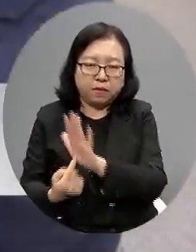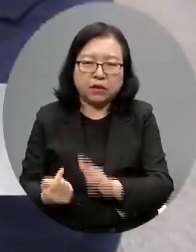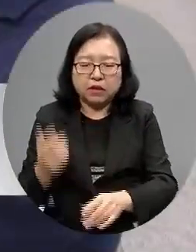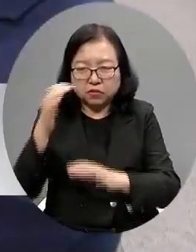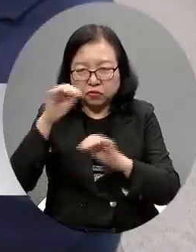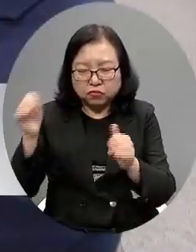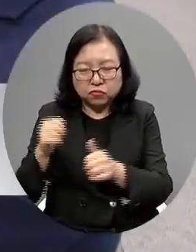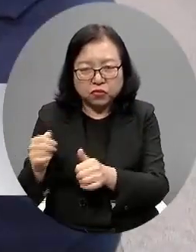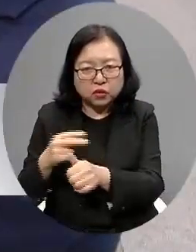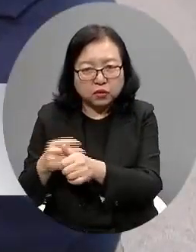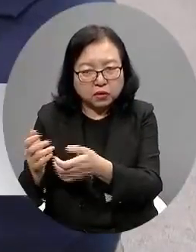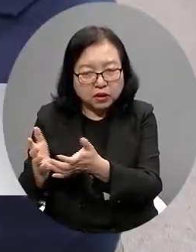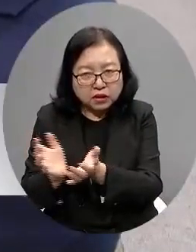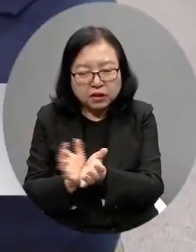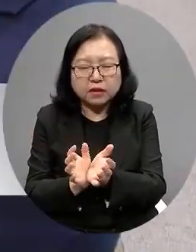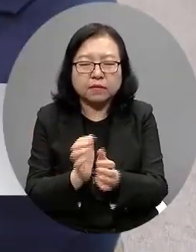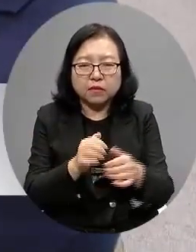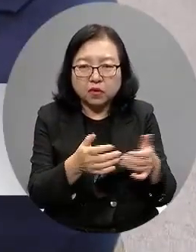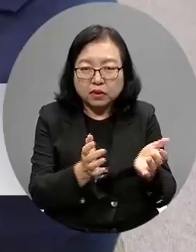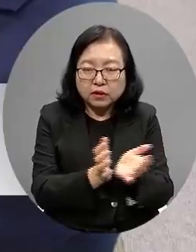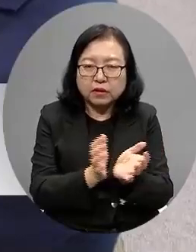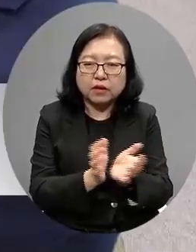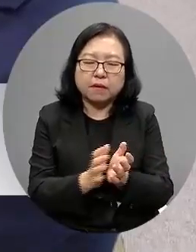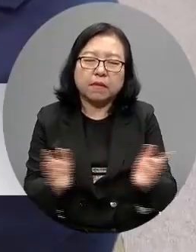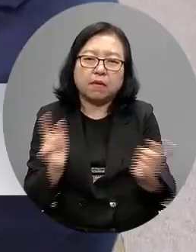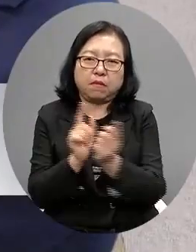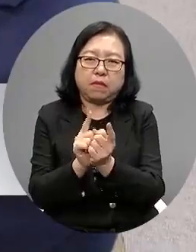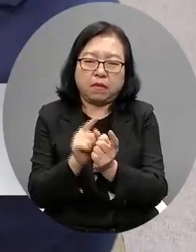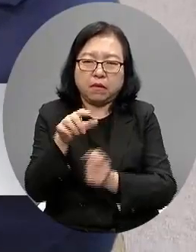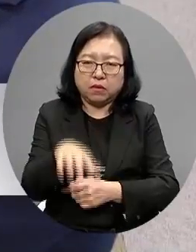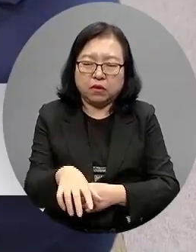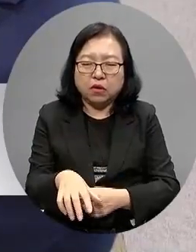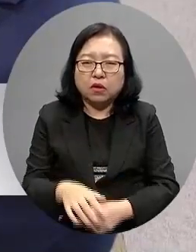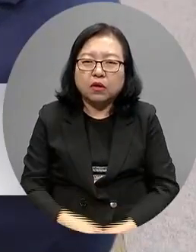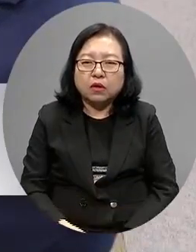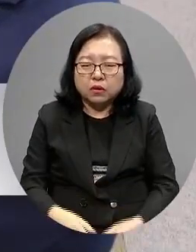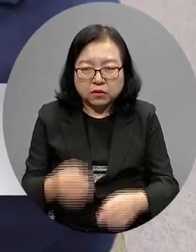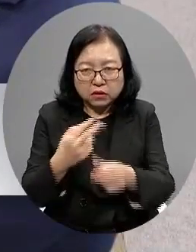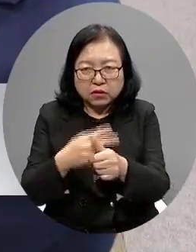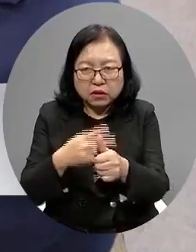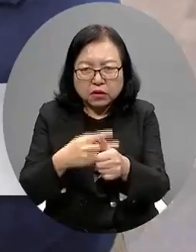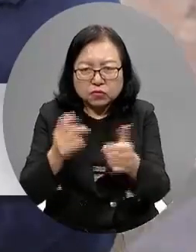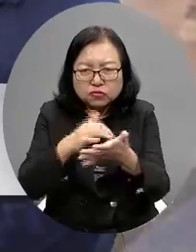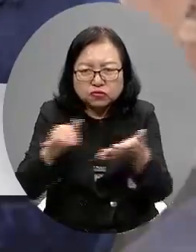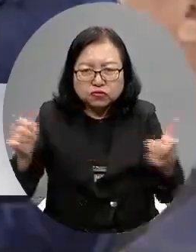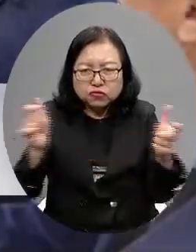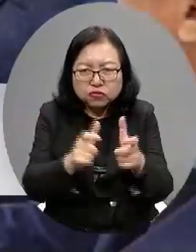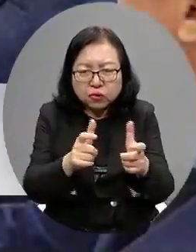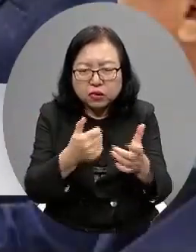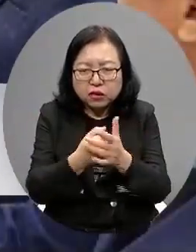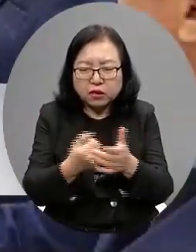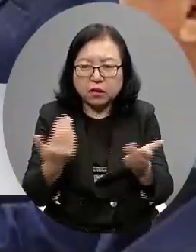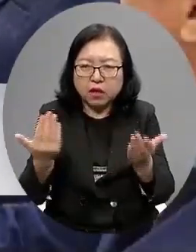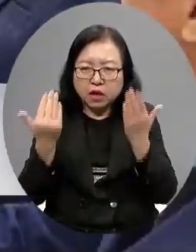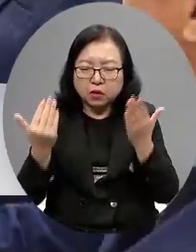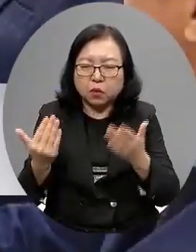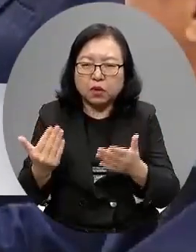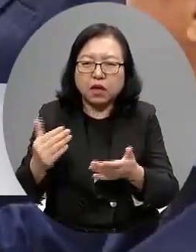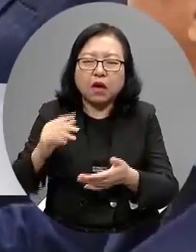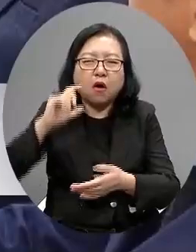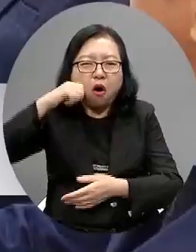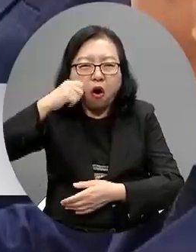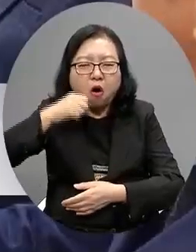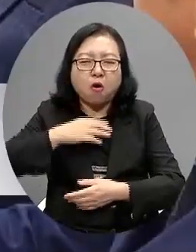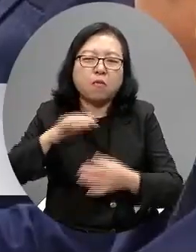충북 교사 노조 등과 간담회를 가진 윤권영 교육감은 교사 정원 감축으로 인한 학교 현장의 어려움을